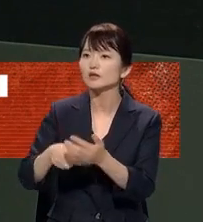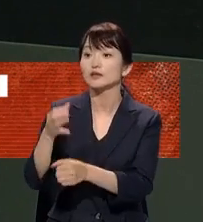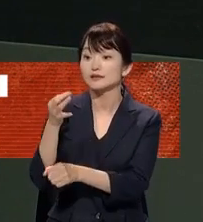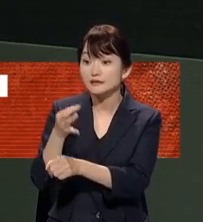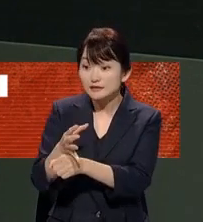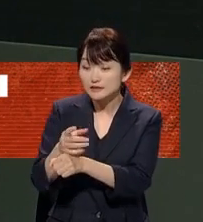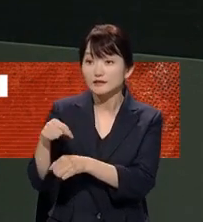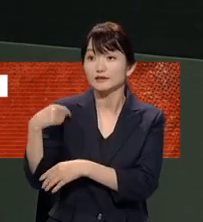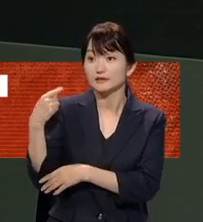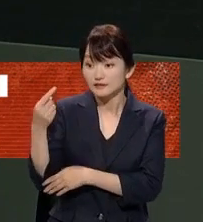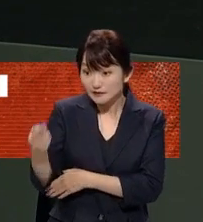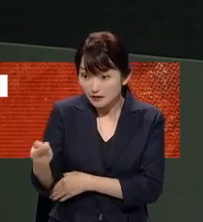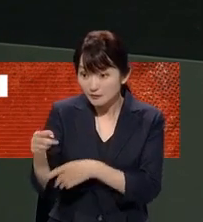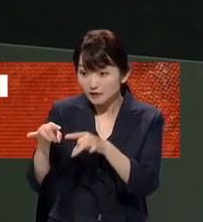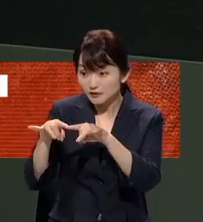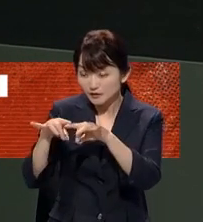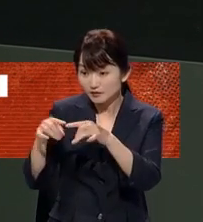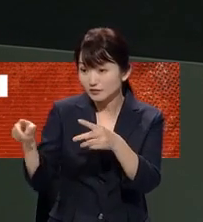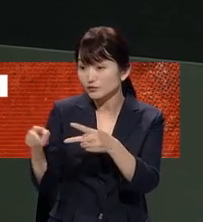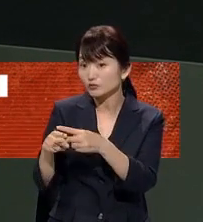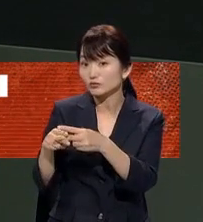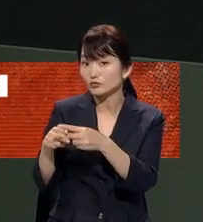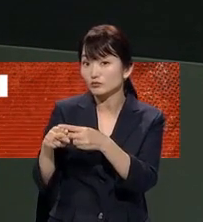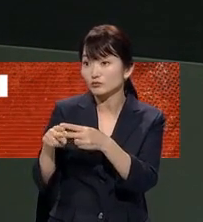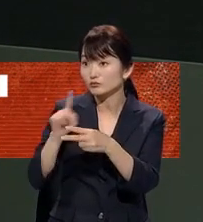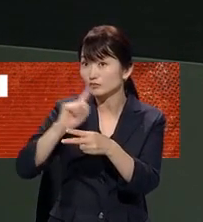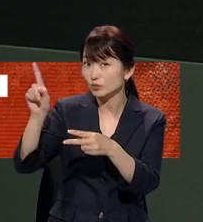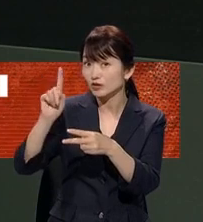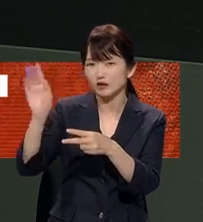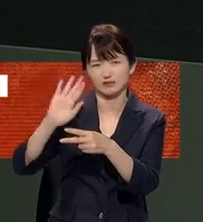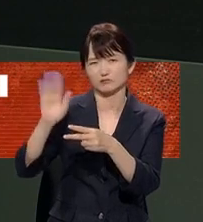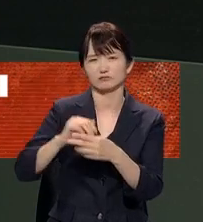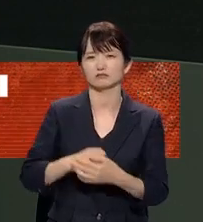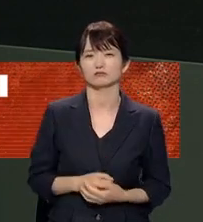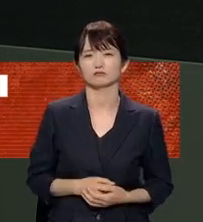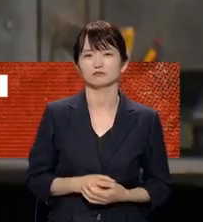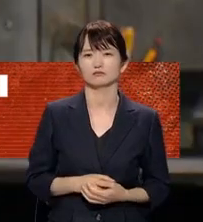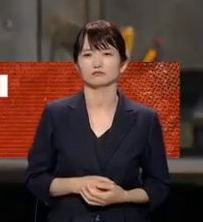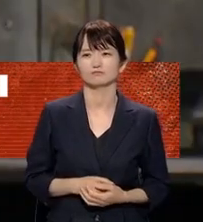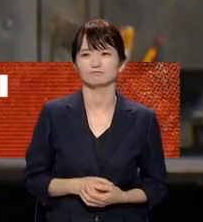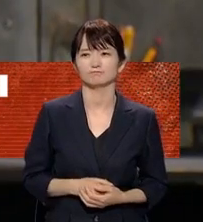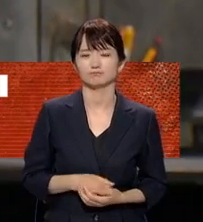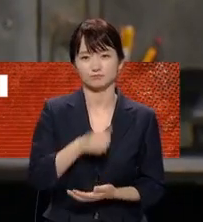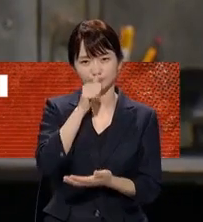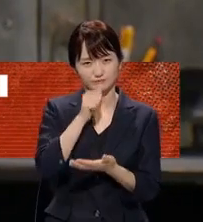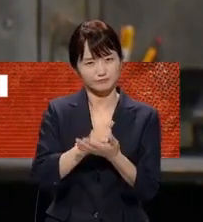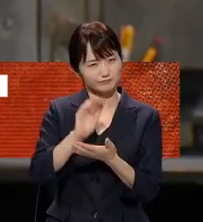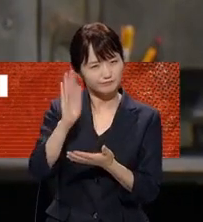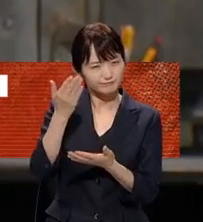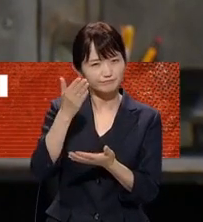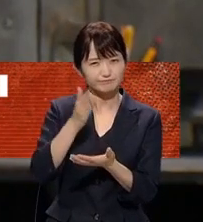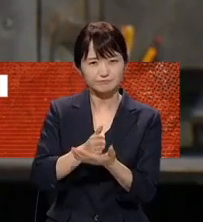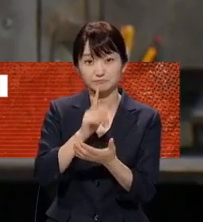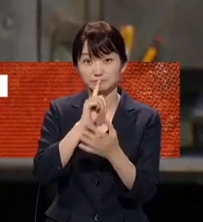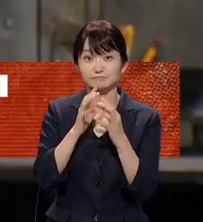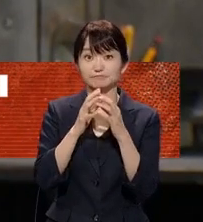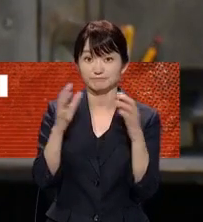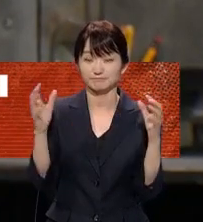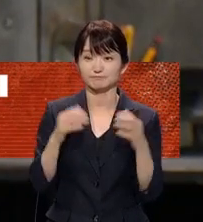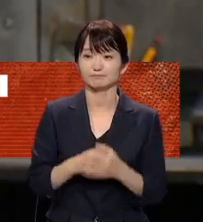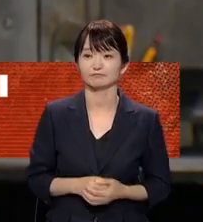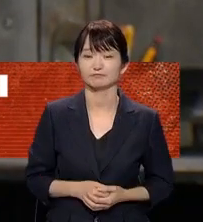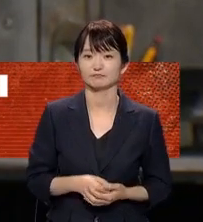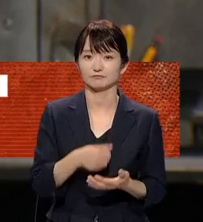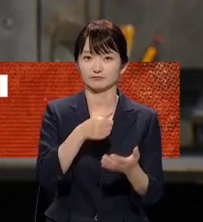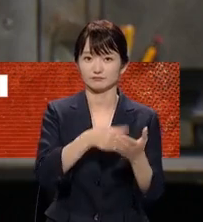뒤에 저랬으면 신고까지 했겠습니까? 왜 저러고 살아 진짜? 그렇죠. 이제 이게 범죄가 되냐 안 되냐 이게 좀 논란이 될 수가 있는데